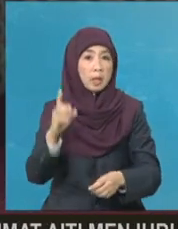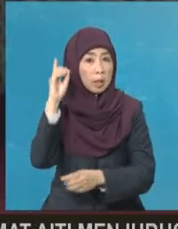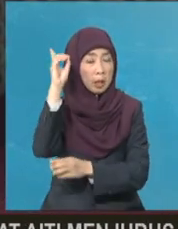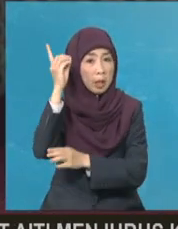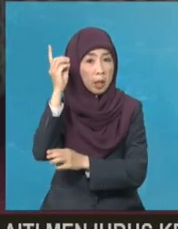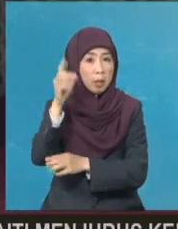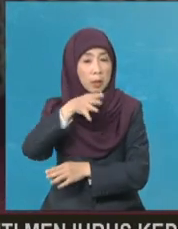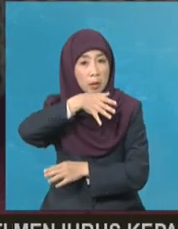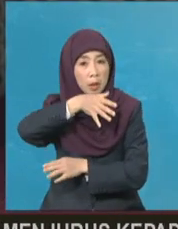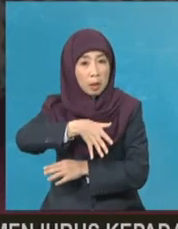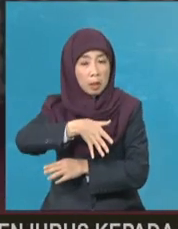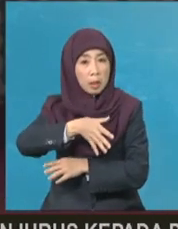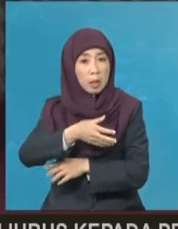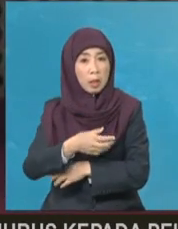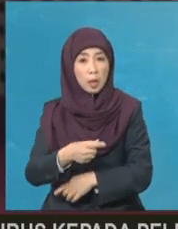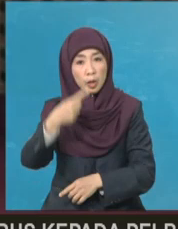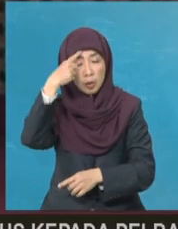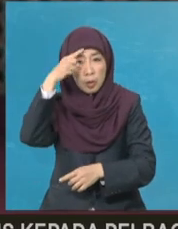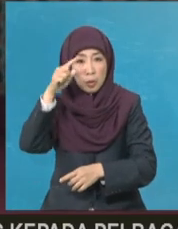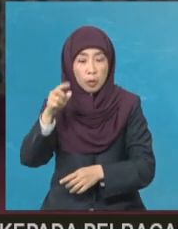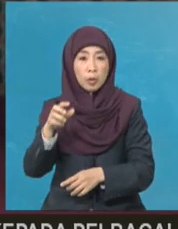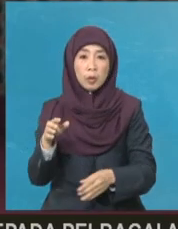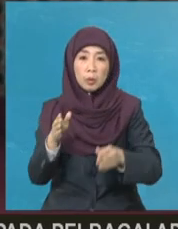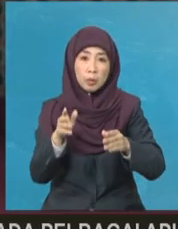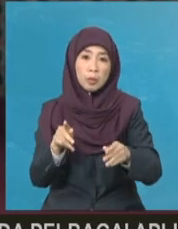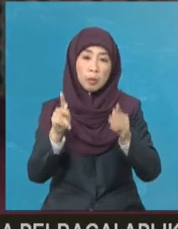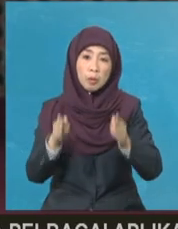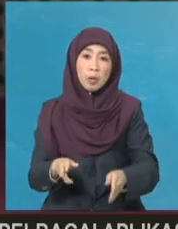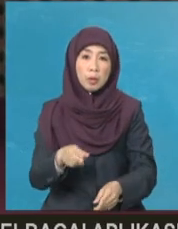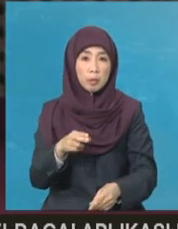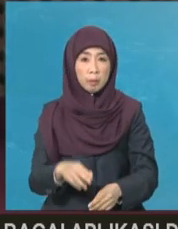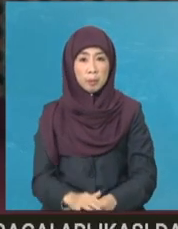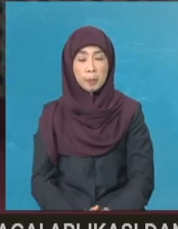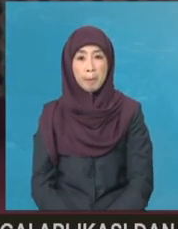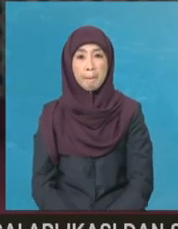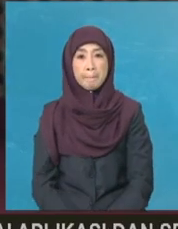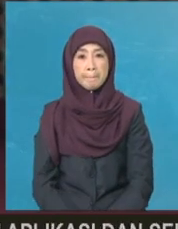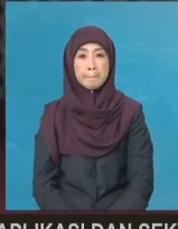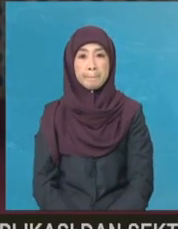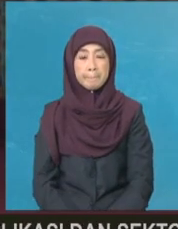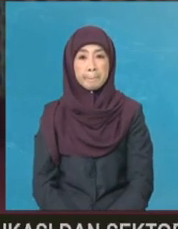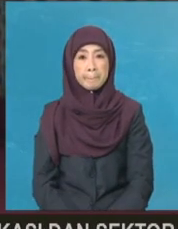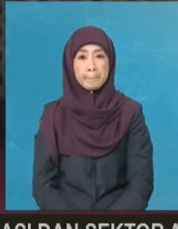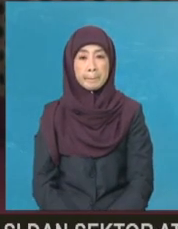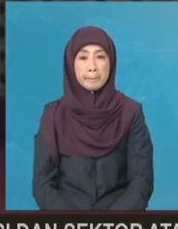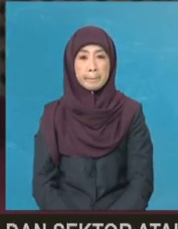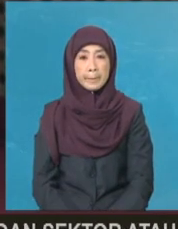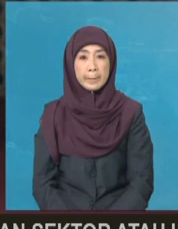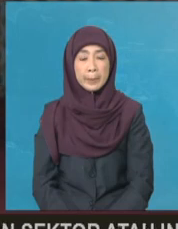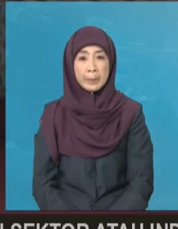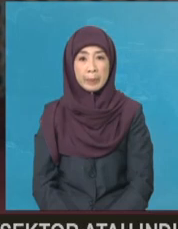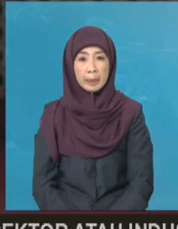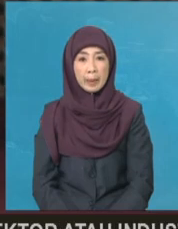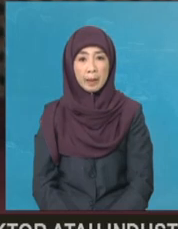wasallam yang telah banyak berkorban demi umat Baginda Yeye sudah tanaman band bangunannya